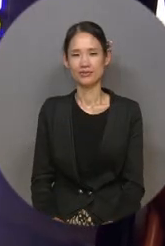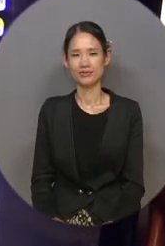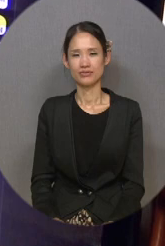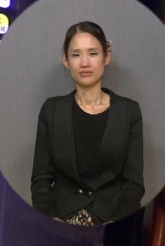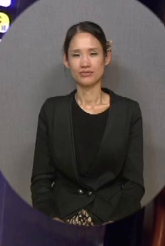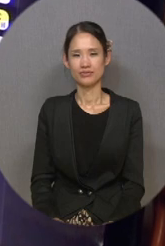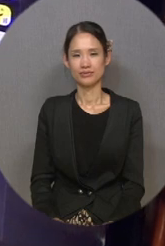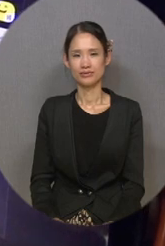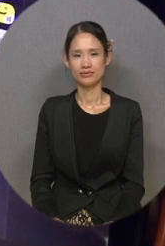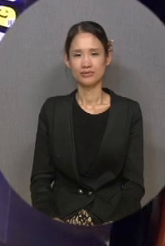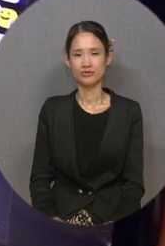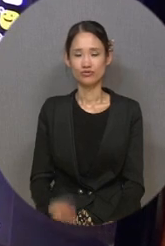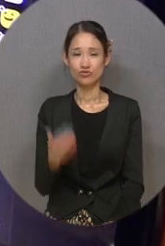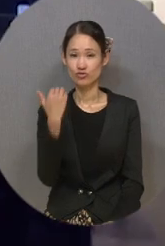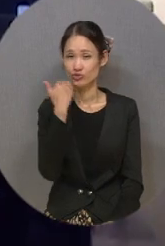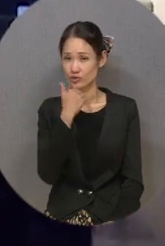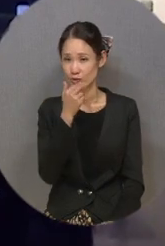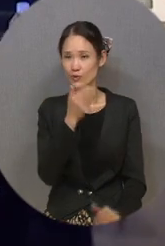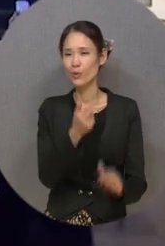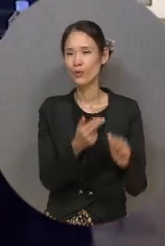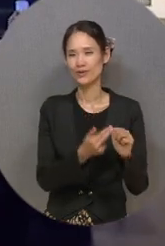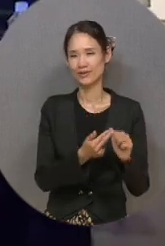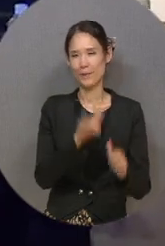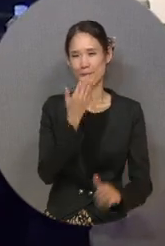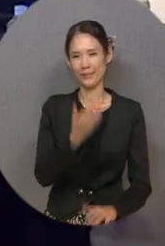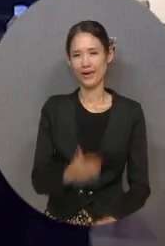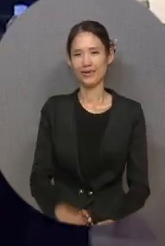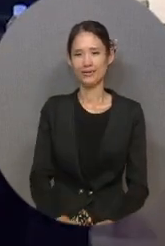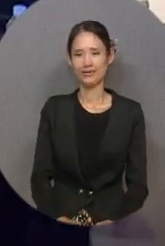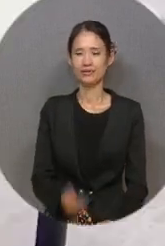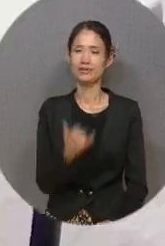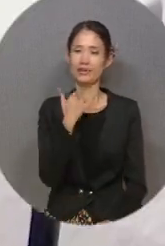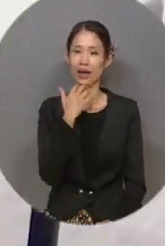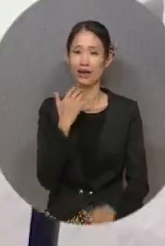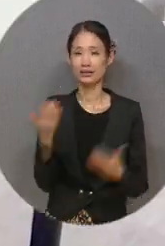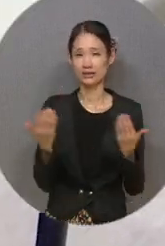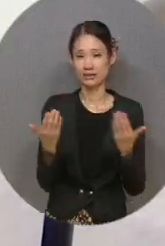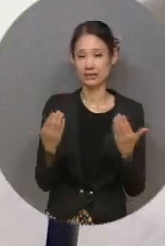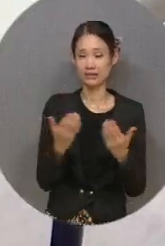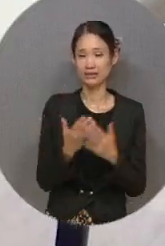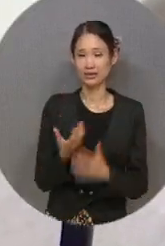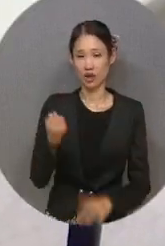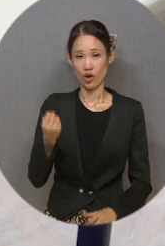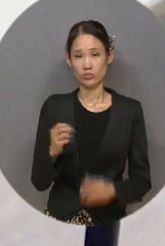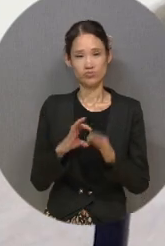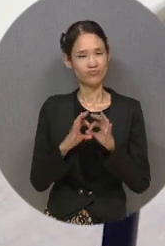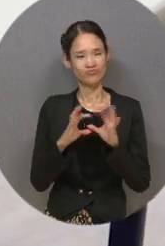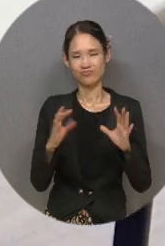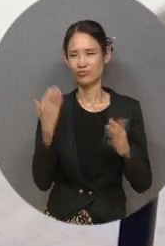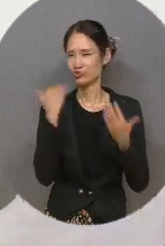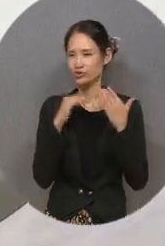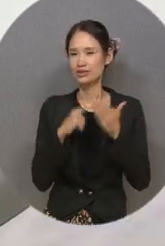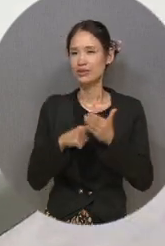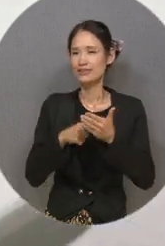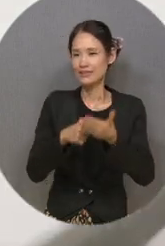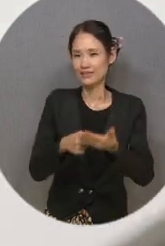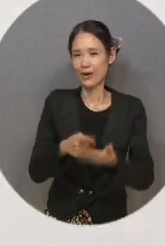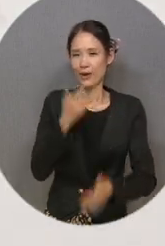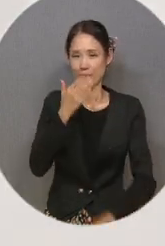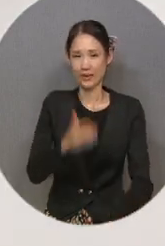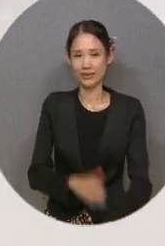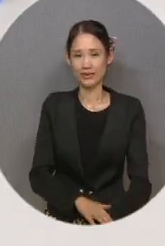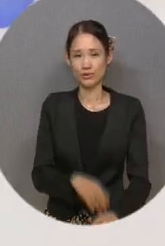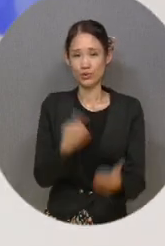크리에이터. 누구나 도전할 수 있습니다. 연령, 직업 등 상관없이 누구나 신청 가능하며